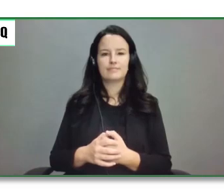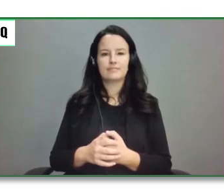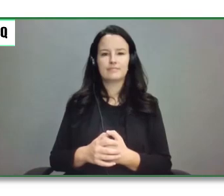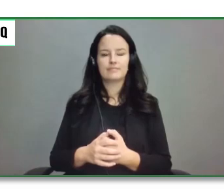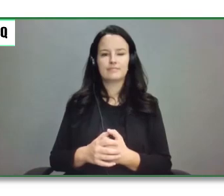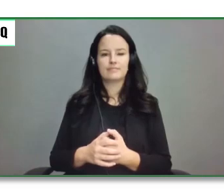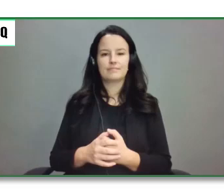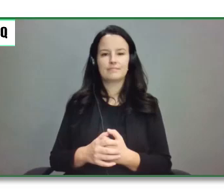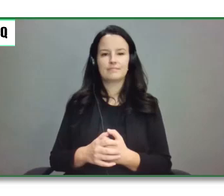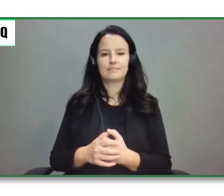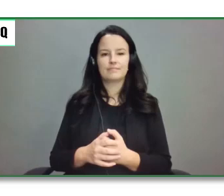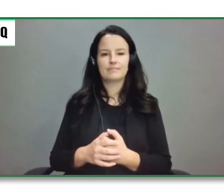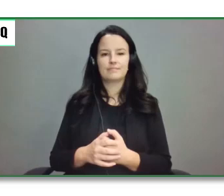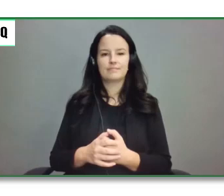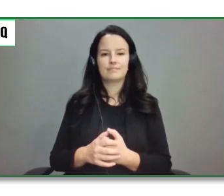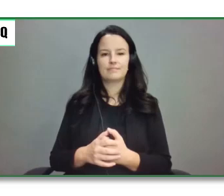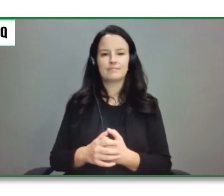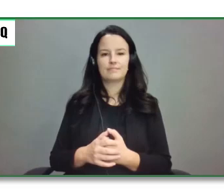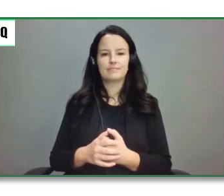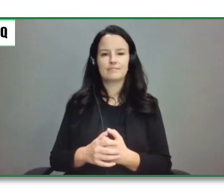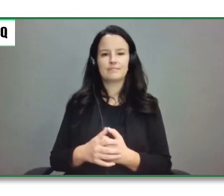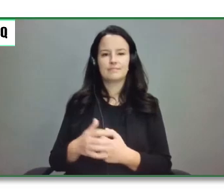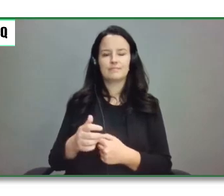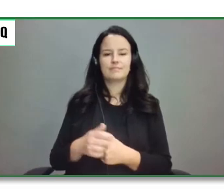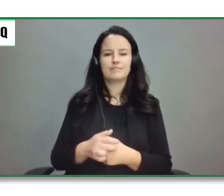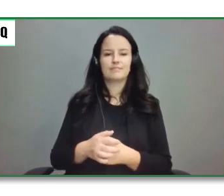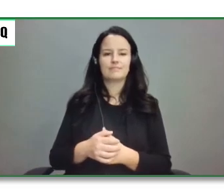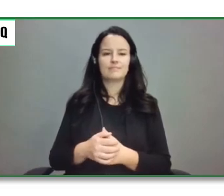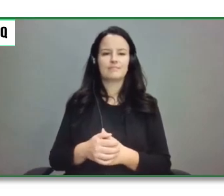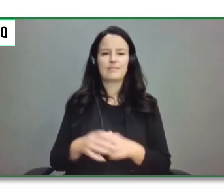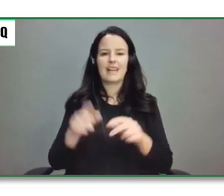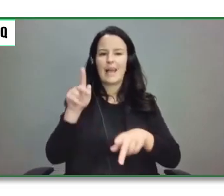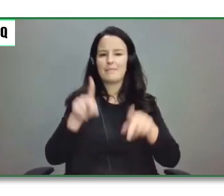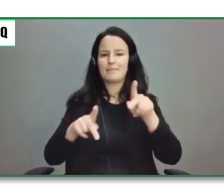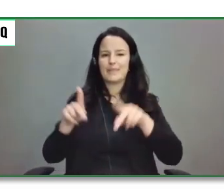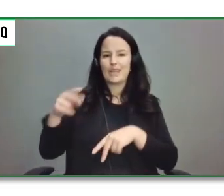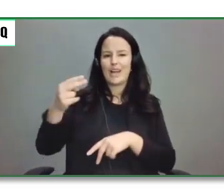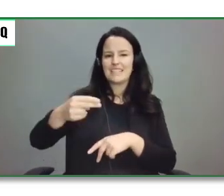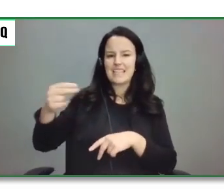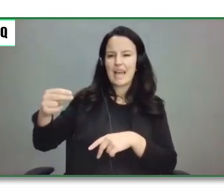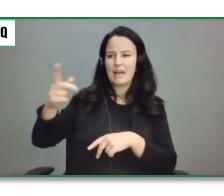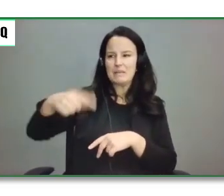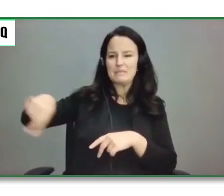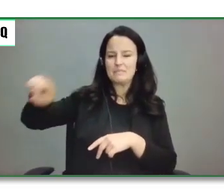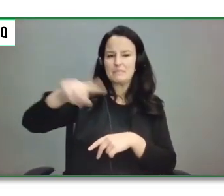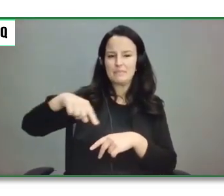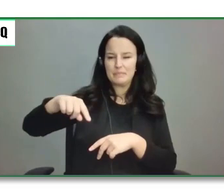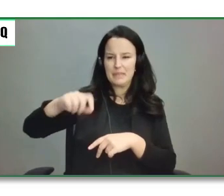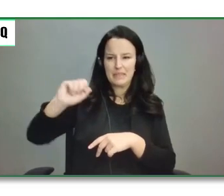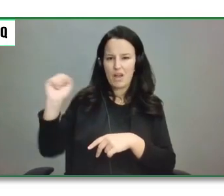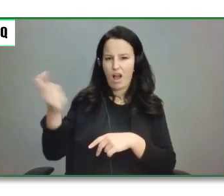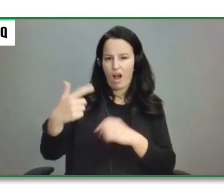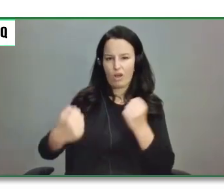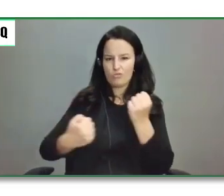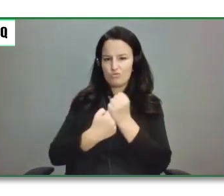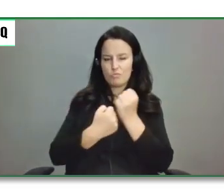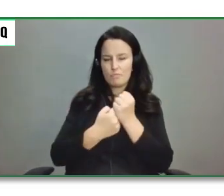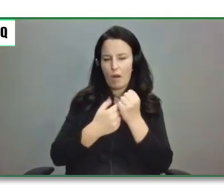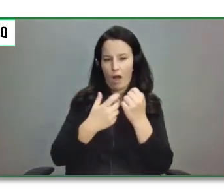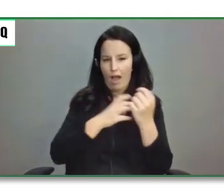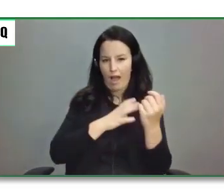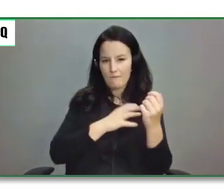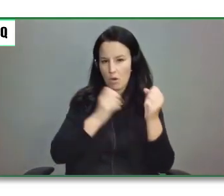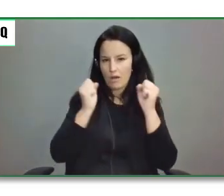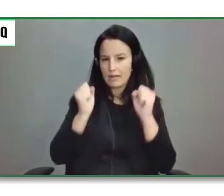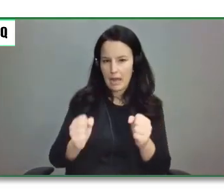When people with disabilities have Lorsque les personnes handicapées ont le soutien qu'elles veulent et dont elles ont besoin, elles peuvent tout faire, de la randonnée